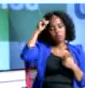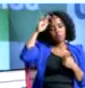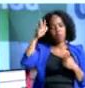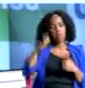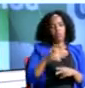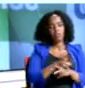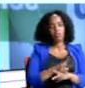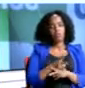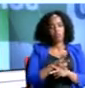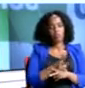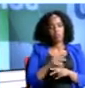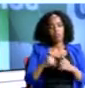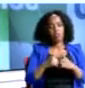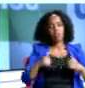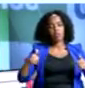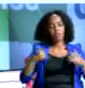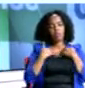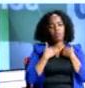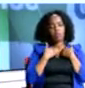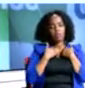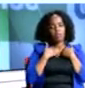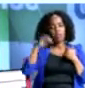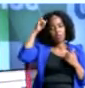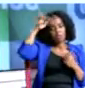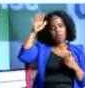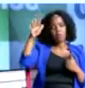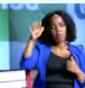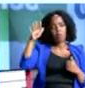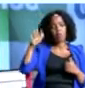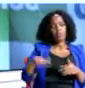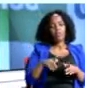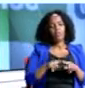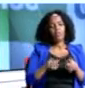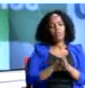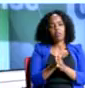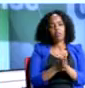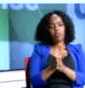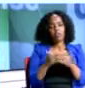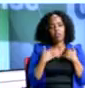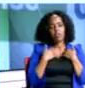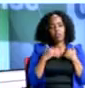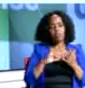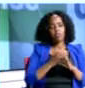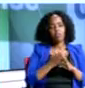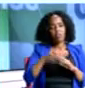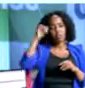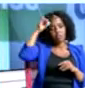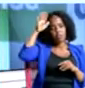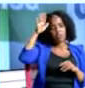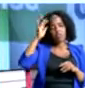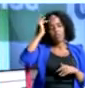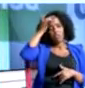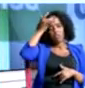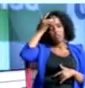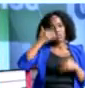danda u daf of addabasi tujira. Kanafu namoni fedi metasani tin. Namadibi kanatin kabu.